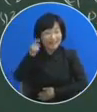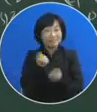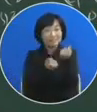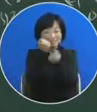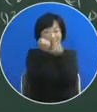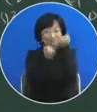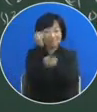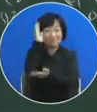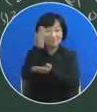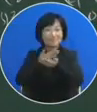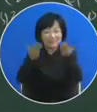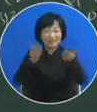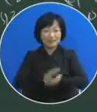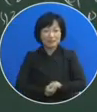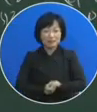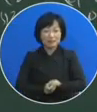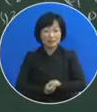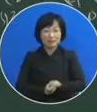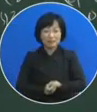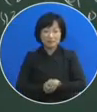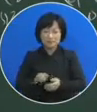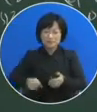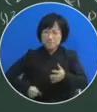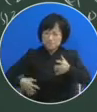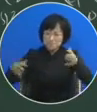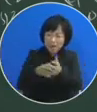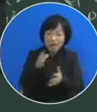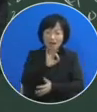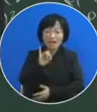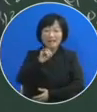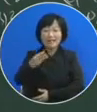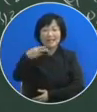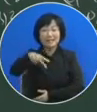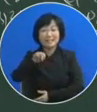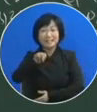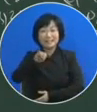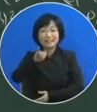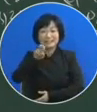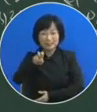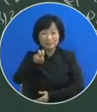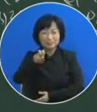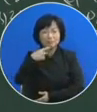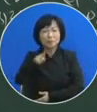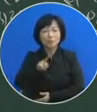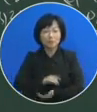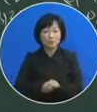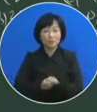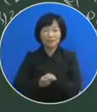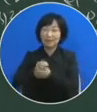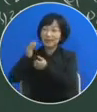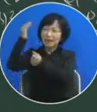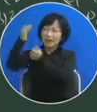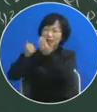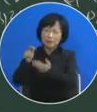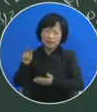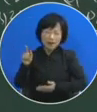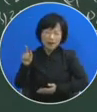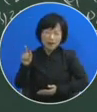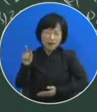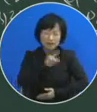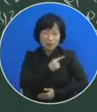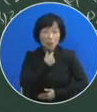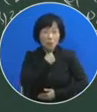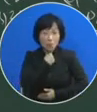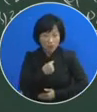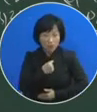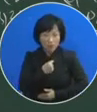that tomorrow. 오늘 꼭 보자면 일심이 뭐냐? But today, really grab hold of this. What is one heart? 하나님이 가장 원하시는 최고의 것을